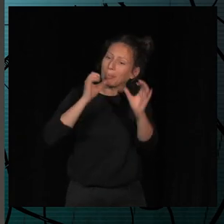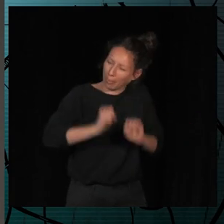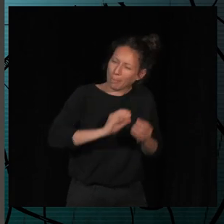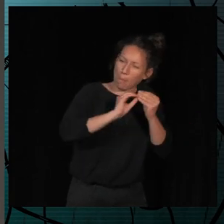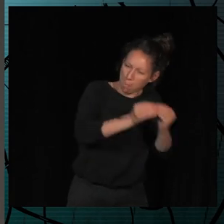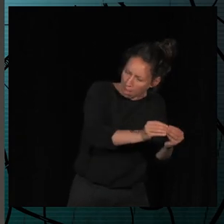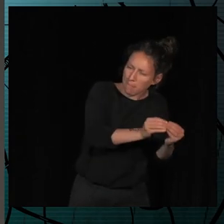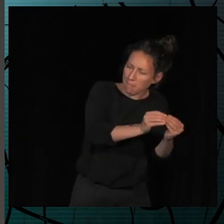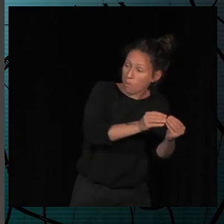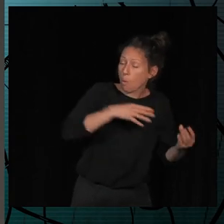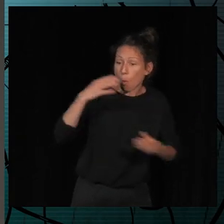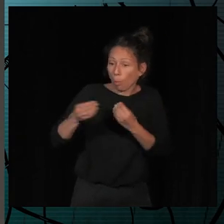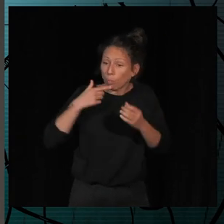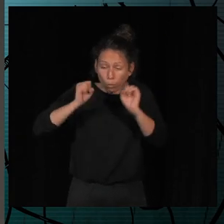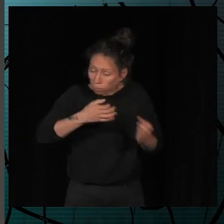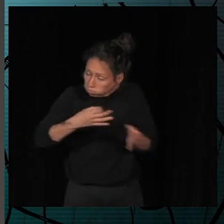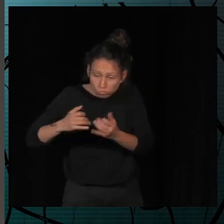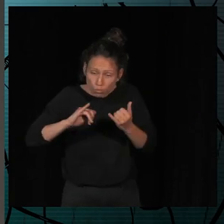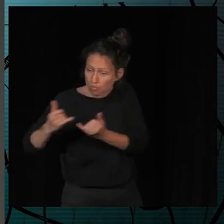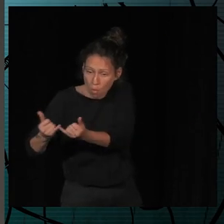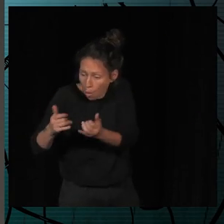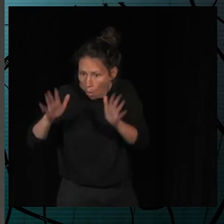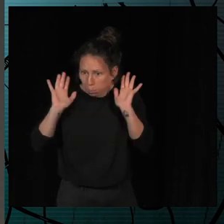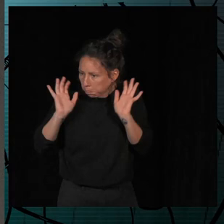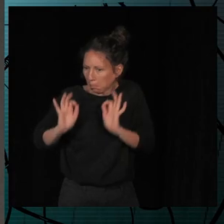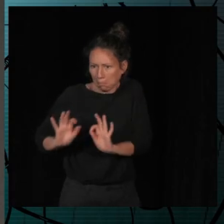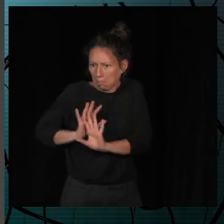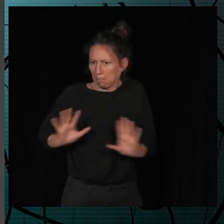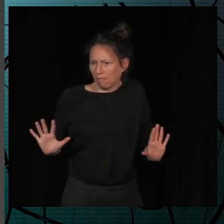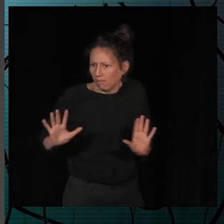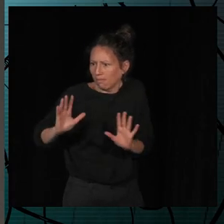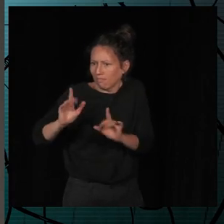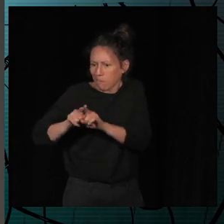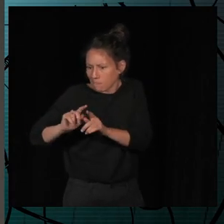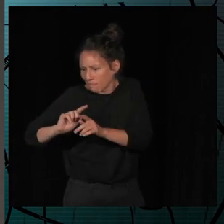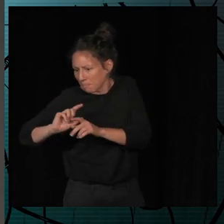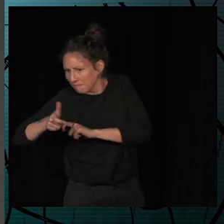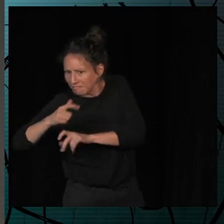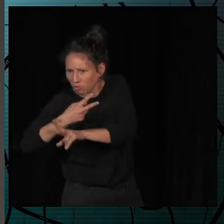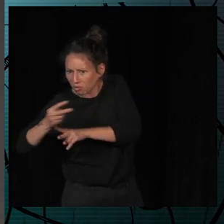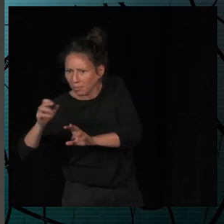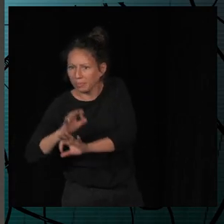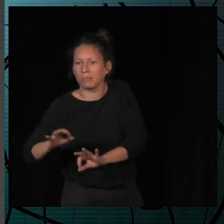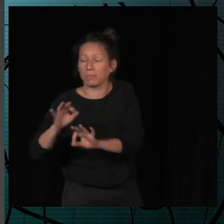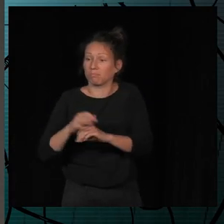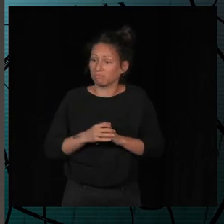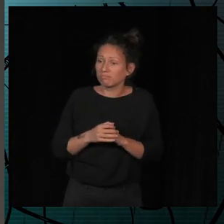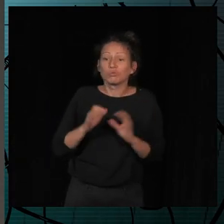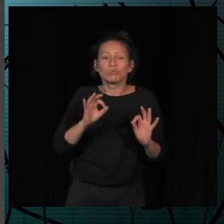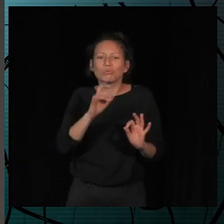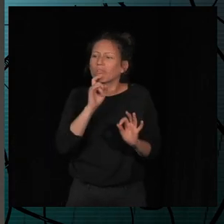évoqué des joueurs en ligne et des joueurs professionnels qui jouent 7h par jour parfois 10h même